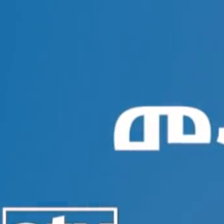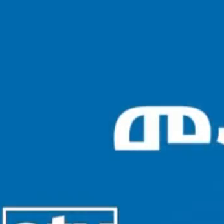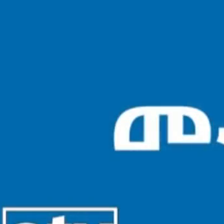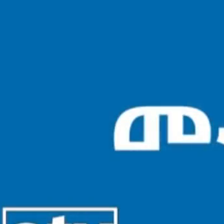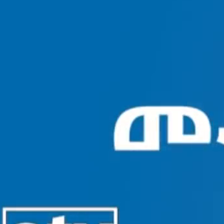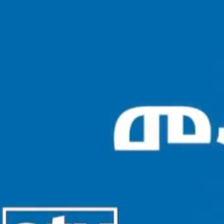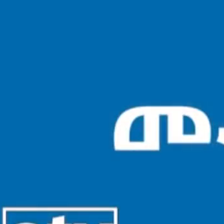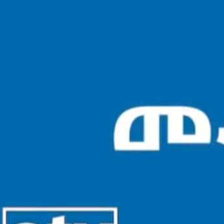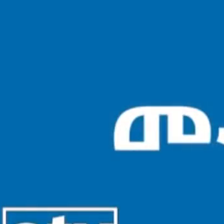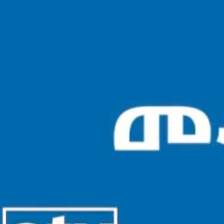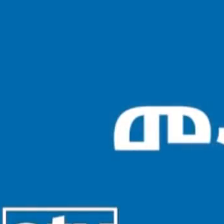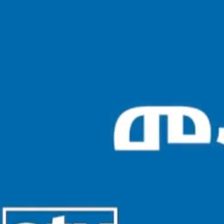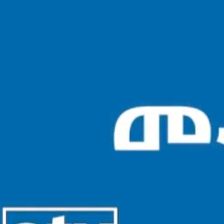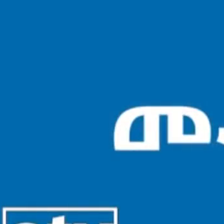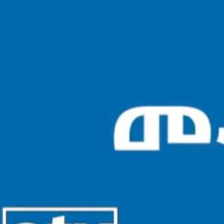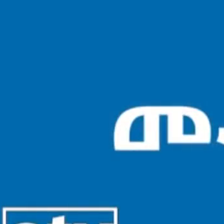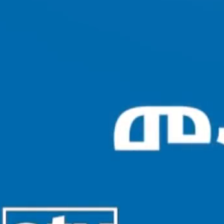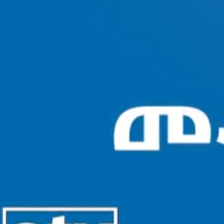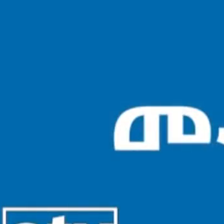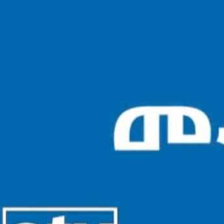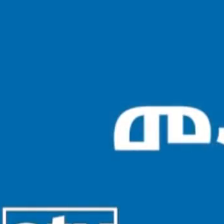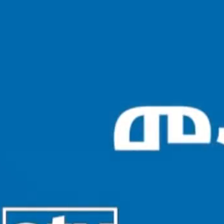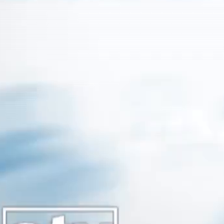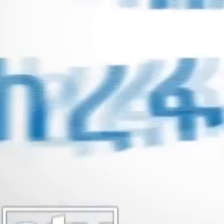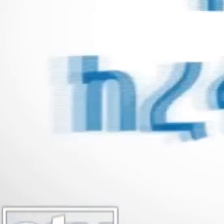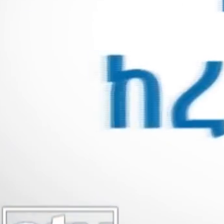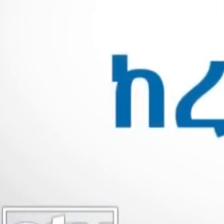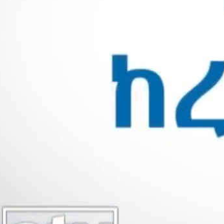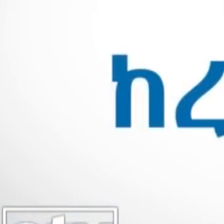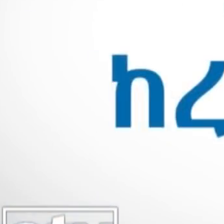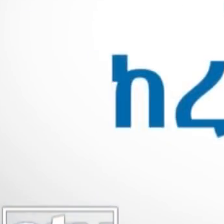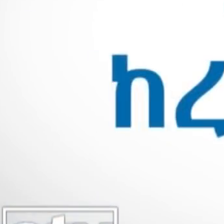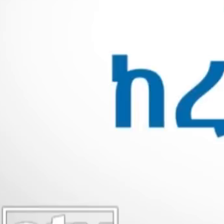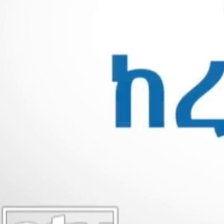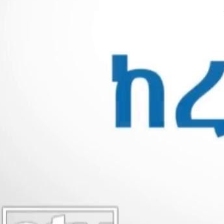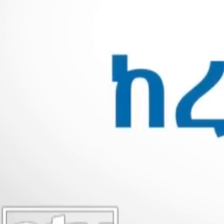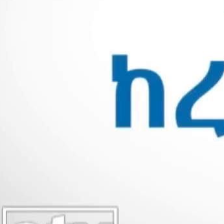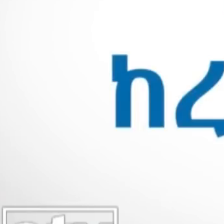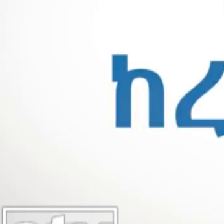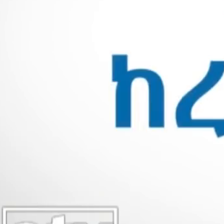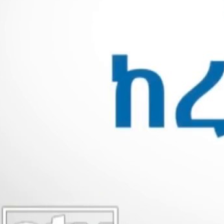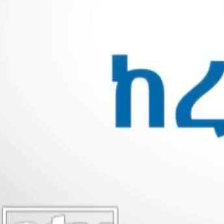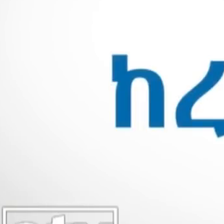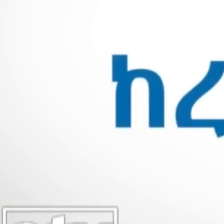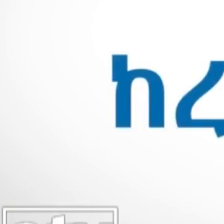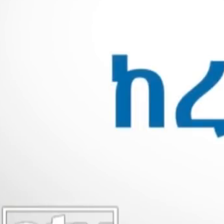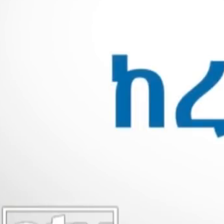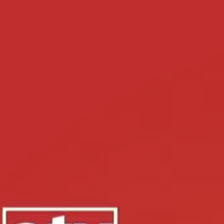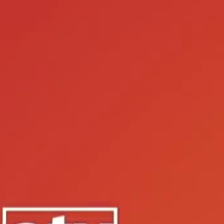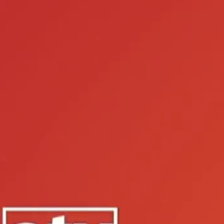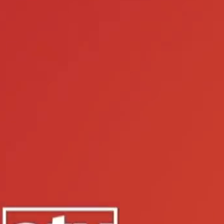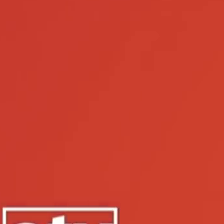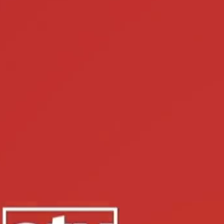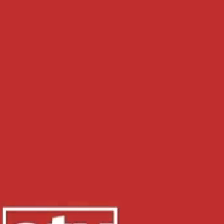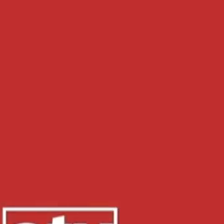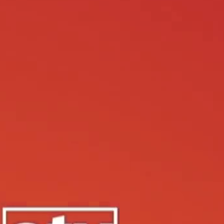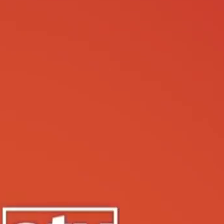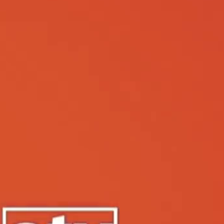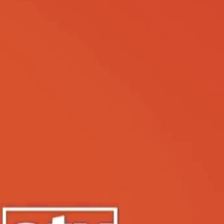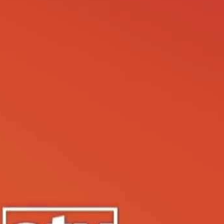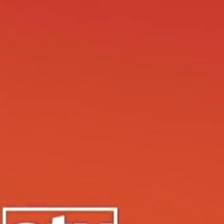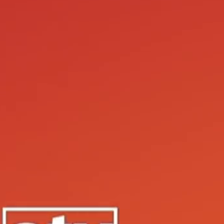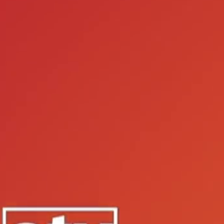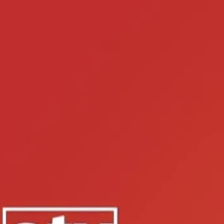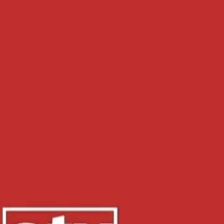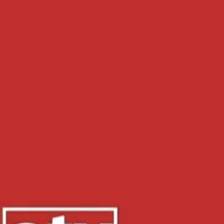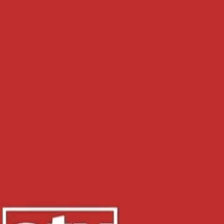በአዲስ አቀራረብ በየቀኑ መተላለፍ ይጀምራል። ከሰኞ እስከ ቅዳሜ ከረፋዱ 3 ሰዓት እስከ 5 ሰዓት በኮሮና